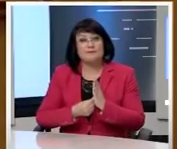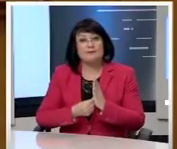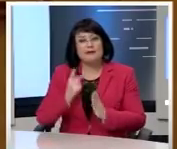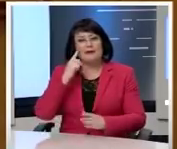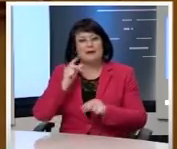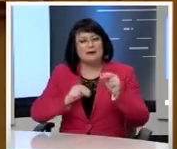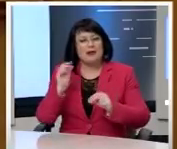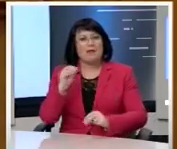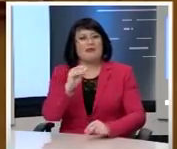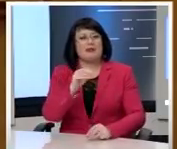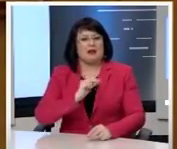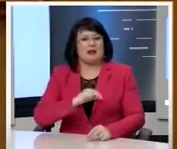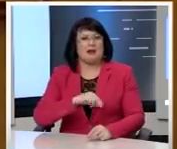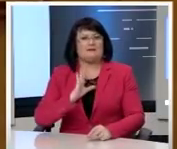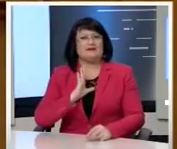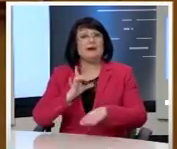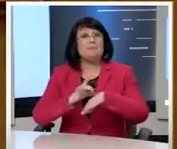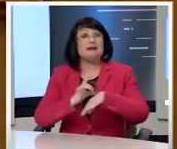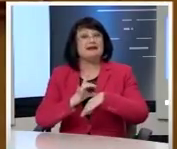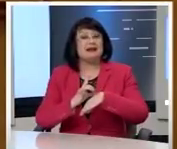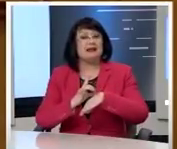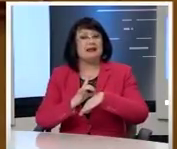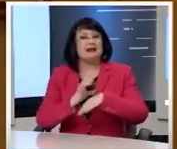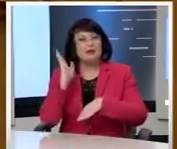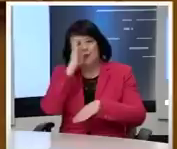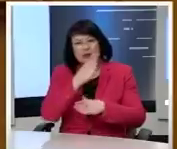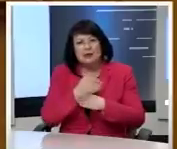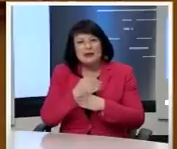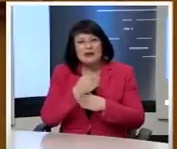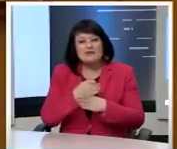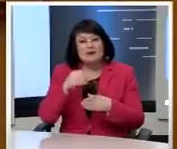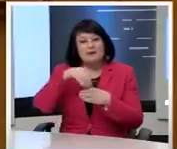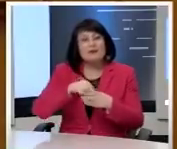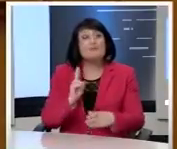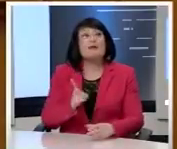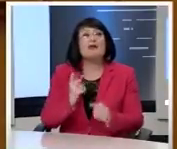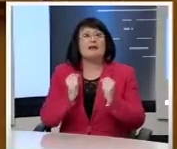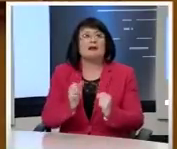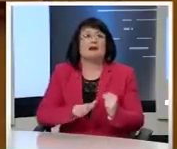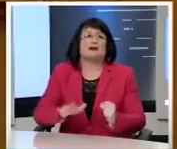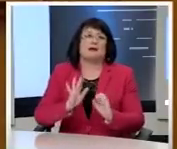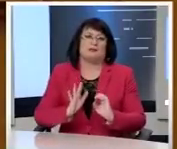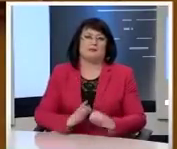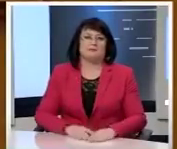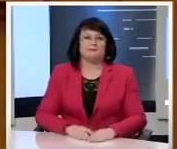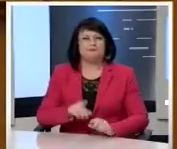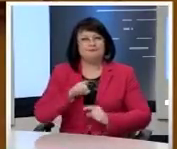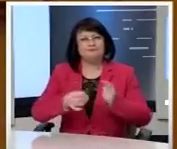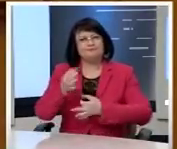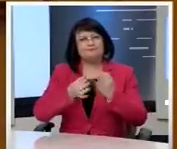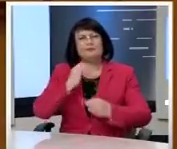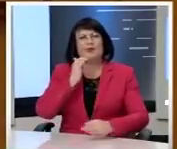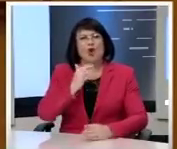καπηλεία της πατρίδας κρύβει πάρα πολύ επικίνδυνες καταστάσεις. Και όσοι μιλούν για